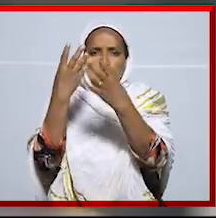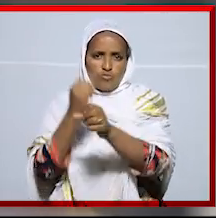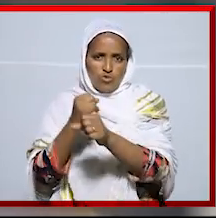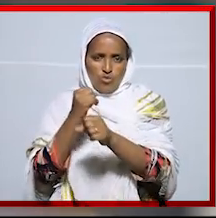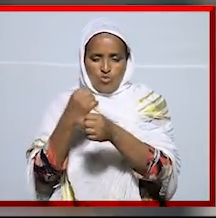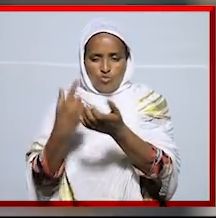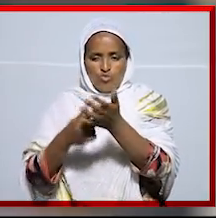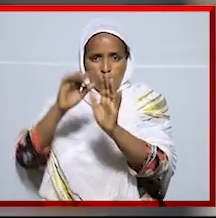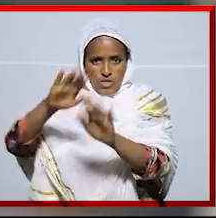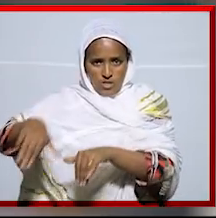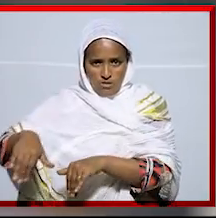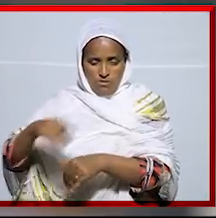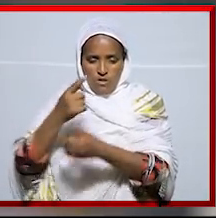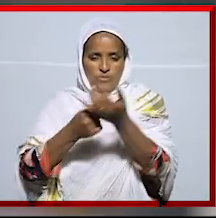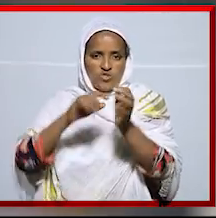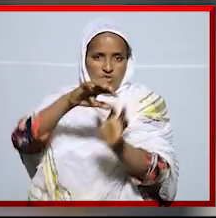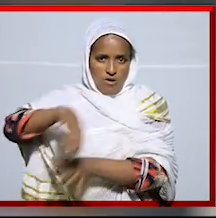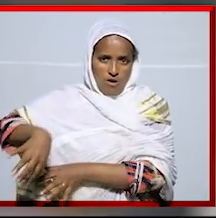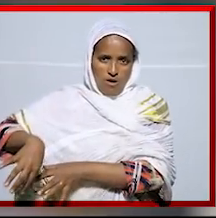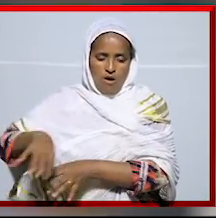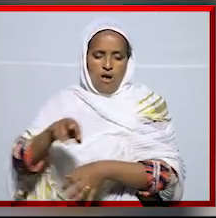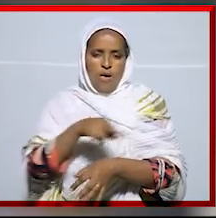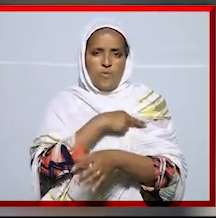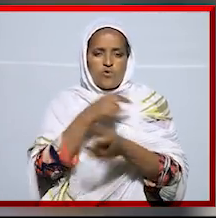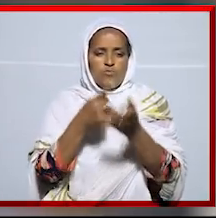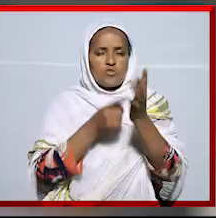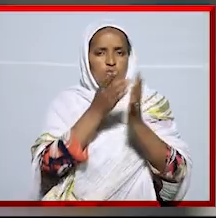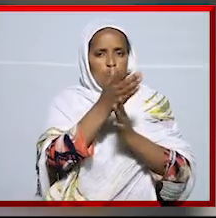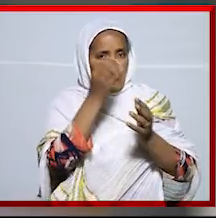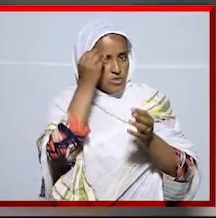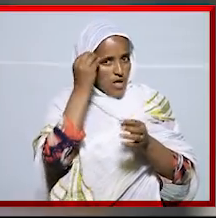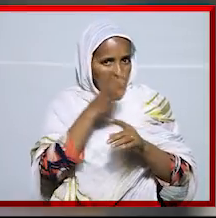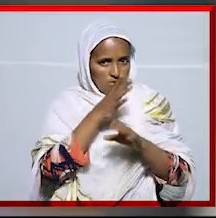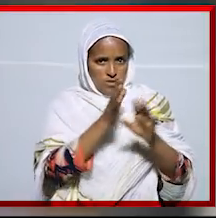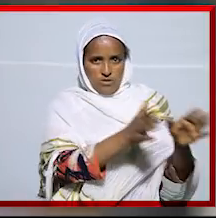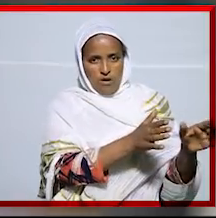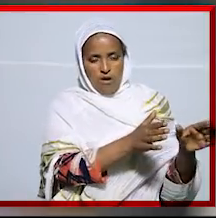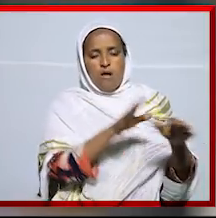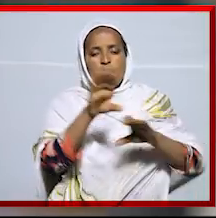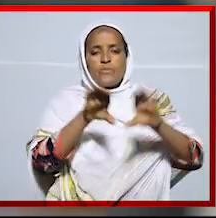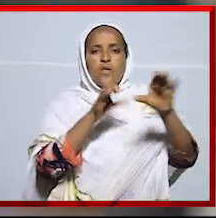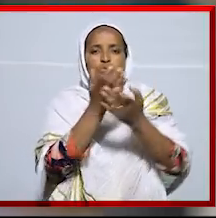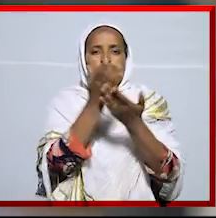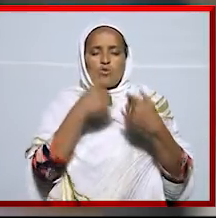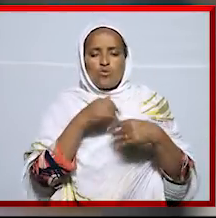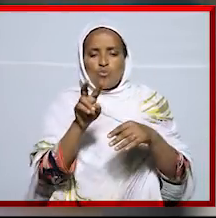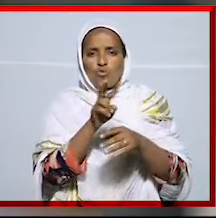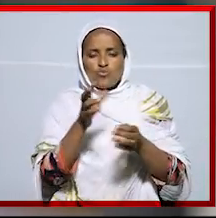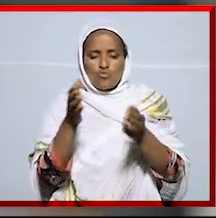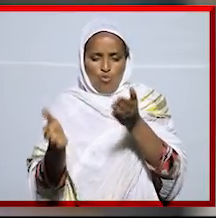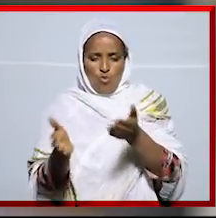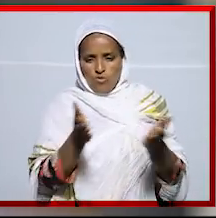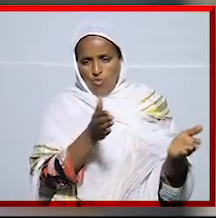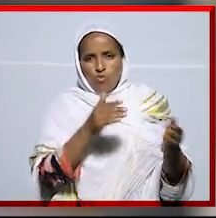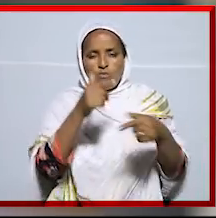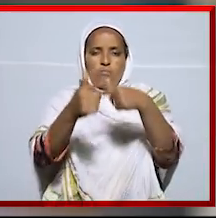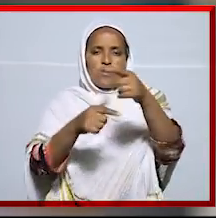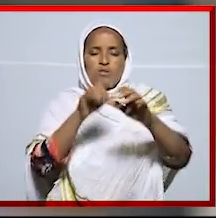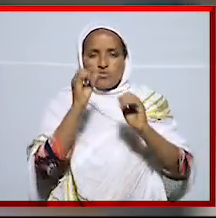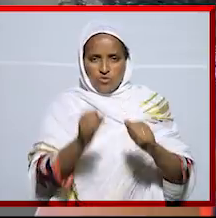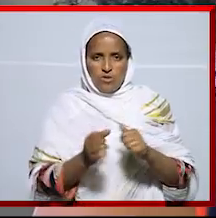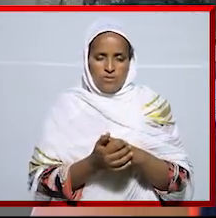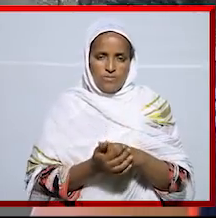ነገር አለ። እሱ ነገር ተተለ ብቻ ሃይማኖትንም በዛ በቁ ሳትረሳ ታደርጉ ነገር አለ። ሁለቱም ጉን ለጉን